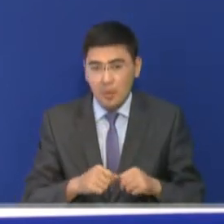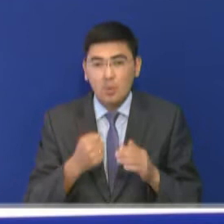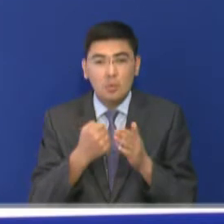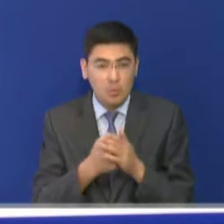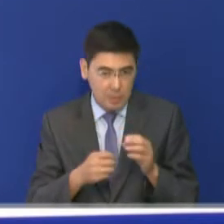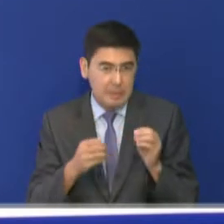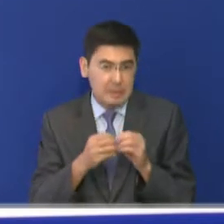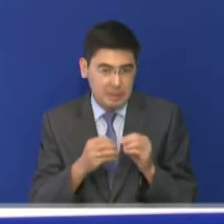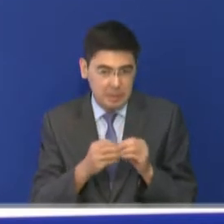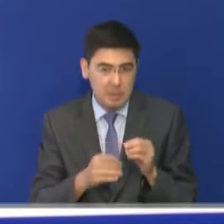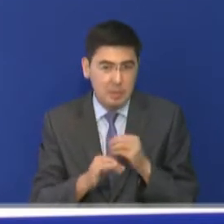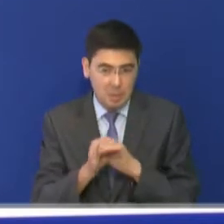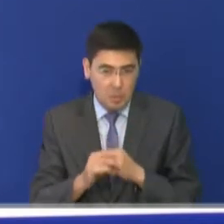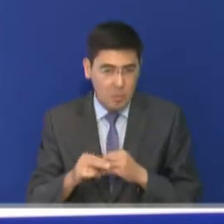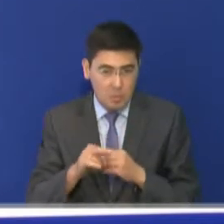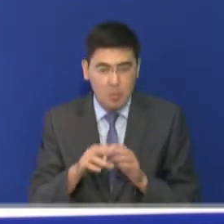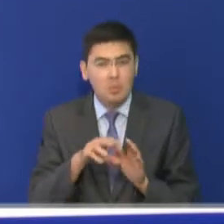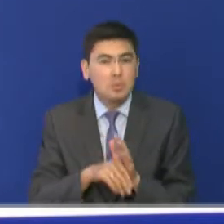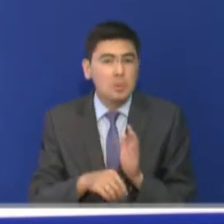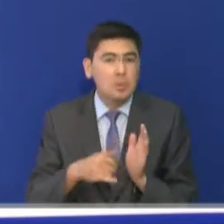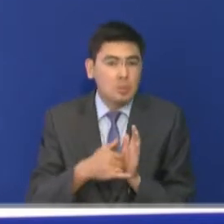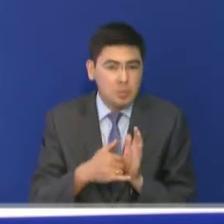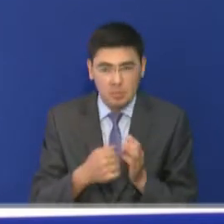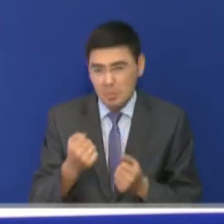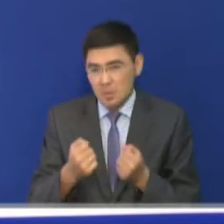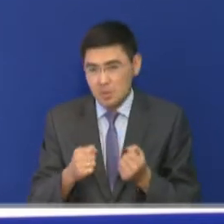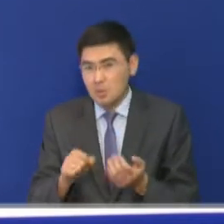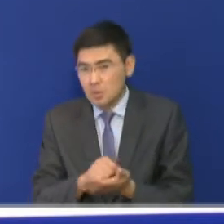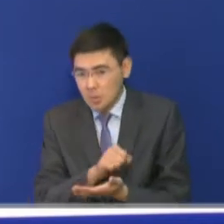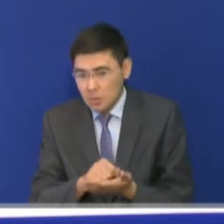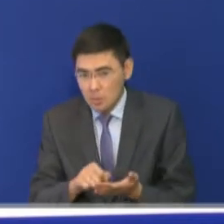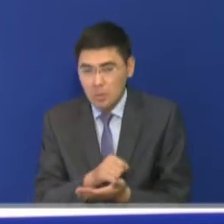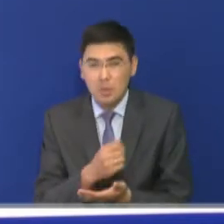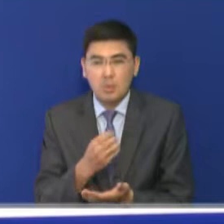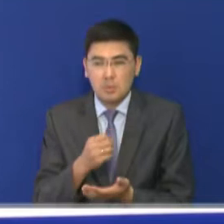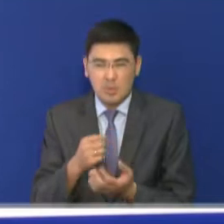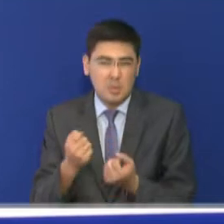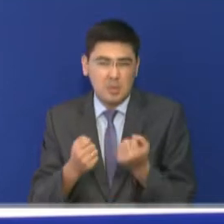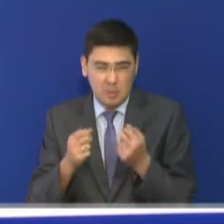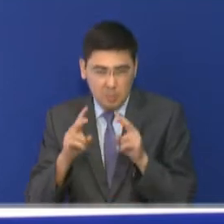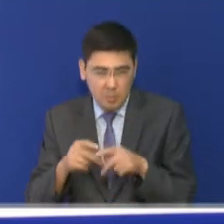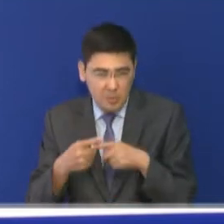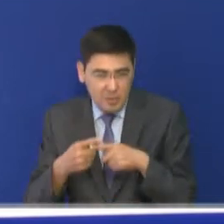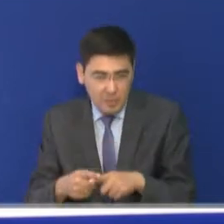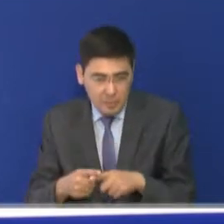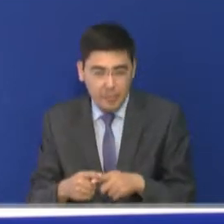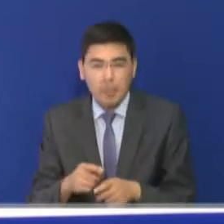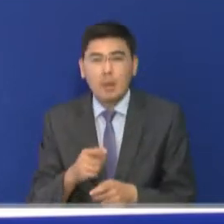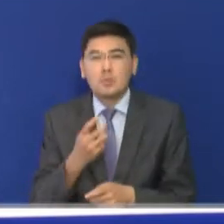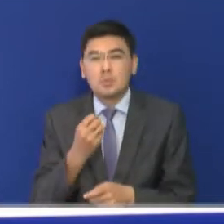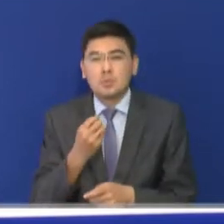құжаттардың ішінде жеке басын куәландыратын құжаттар, жүргізуші куәліктері, оның ішінде міндетті техникалық байқаудан өту туралы уақытша